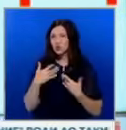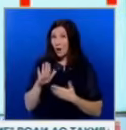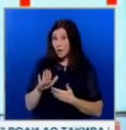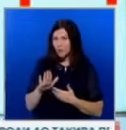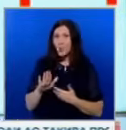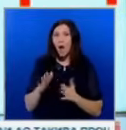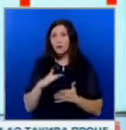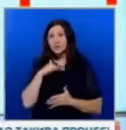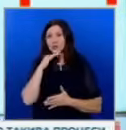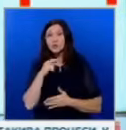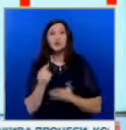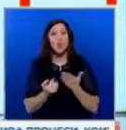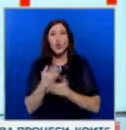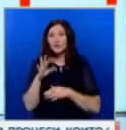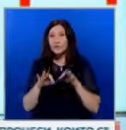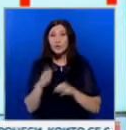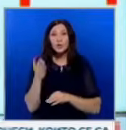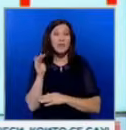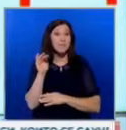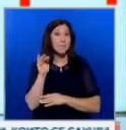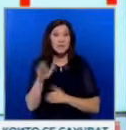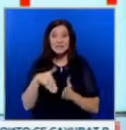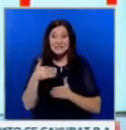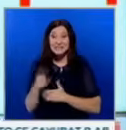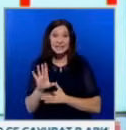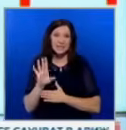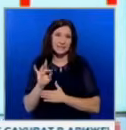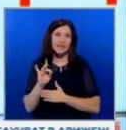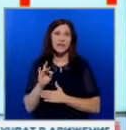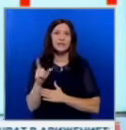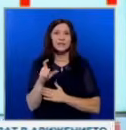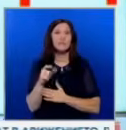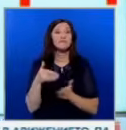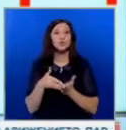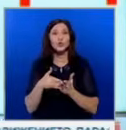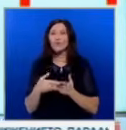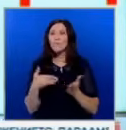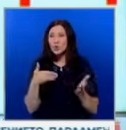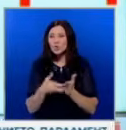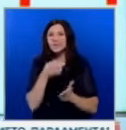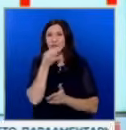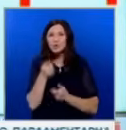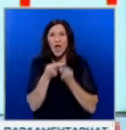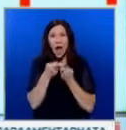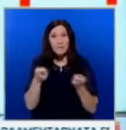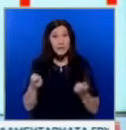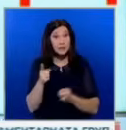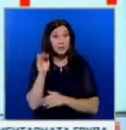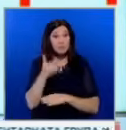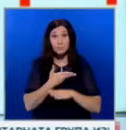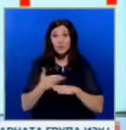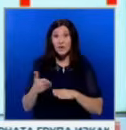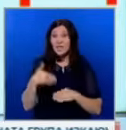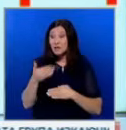желанието му, ако се стигне до нови избори, те да бъдат след средата на септември, тъй като в противен случай кампаниите трябва да бъдат